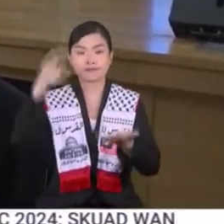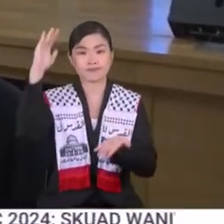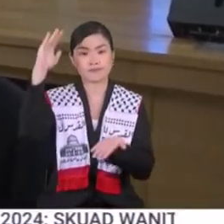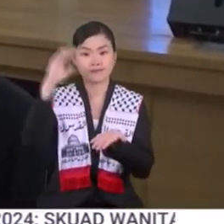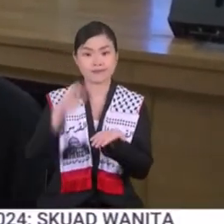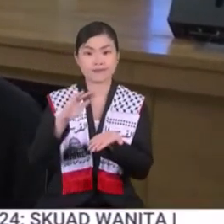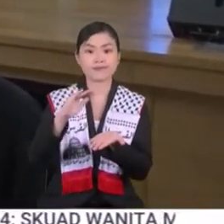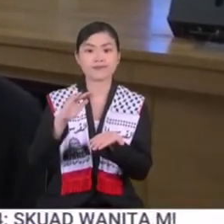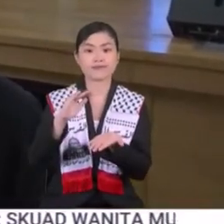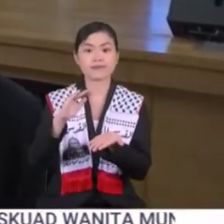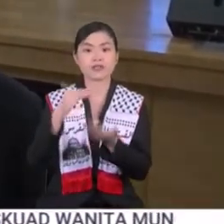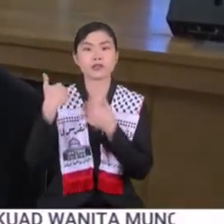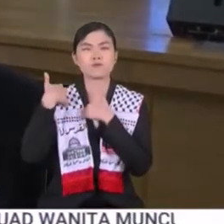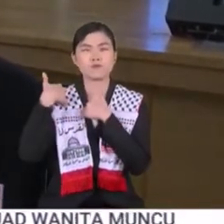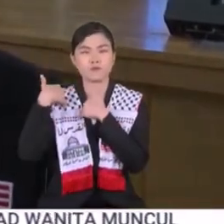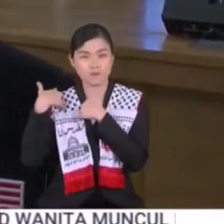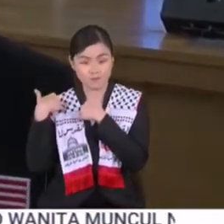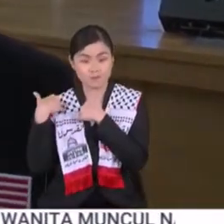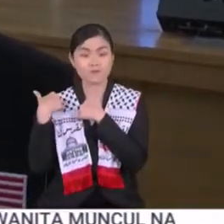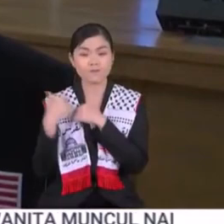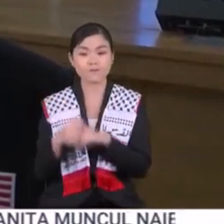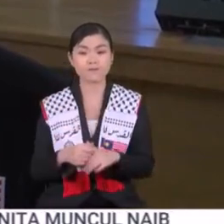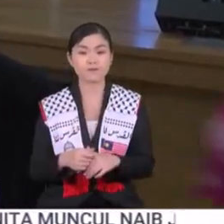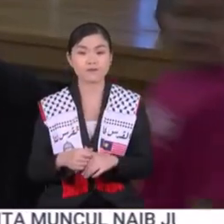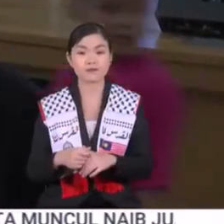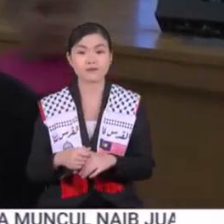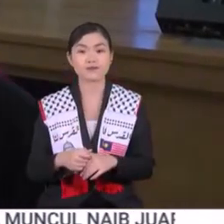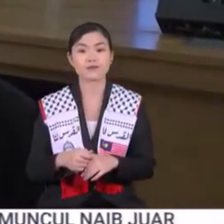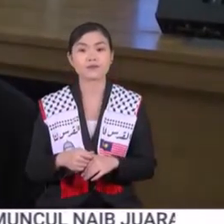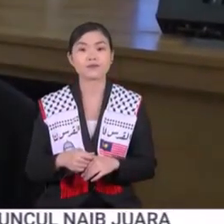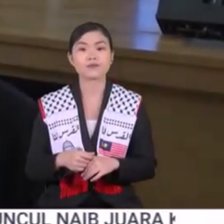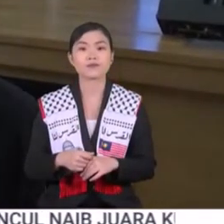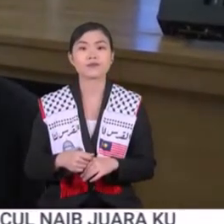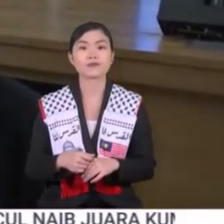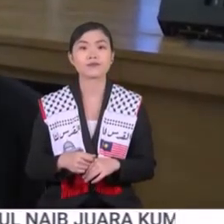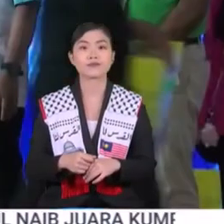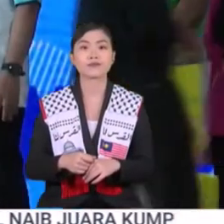mengurangkan beban kami lah yang terkesan.